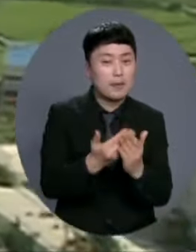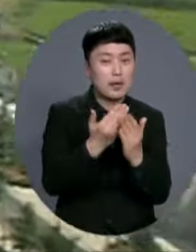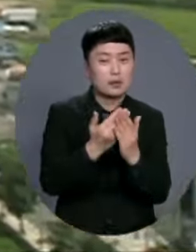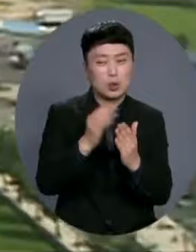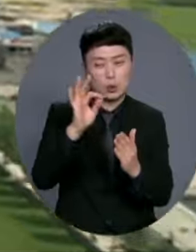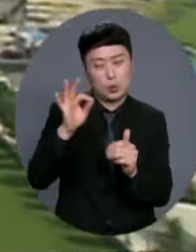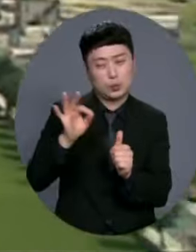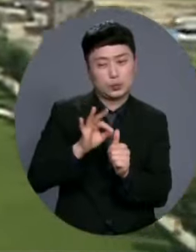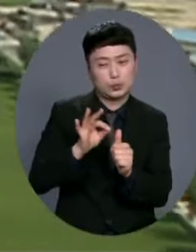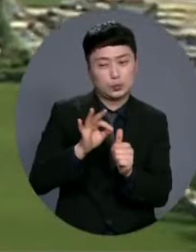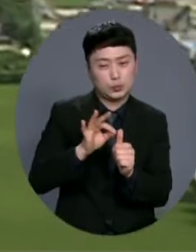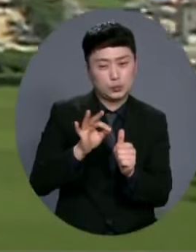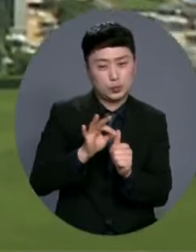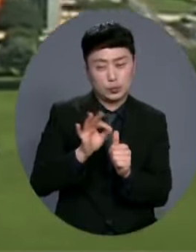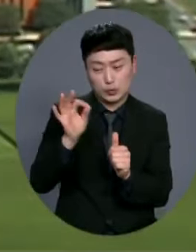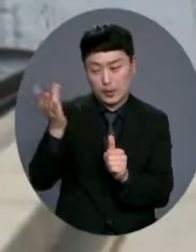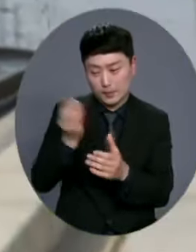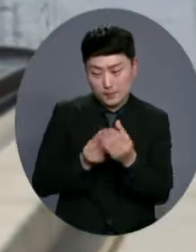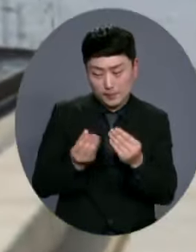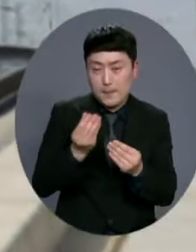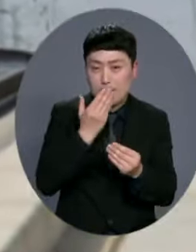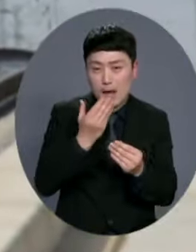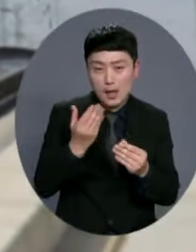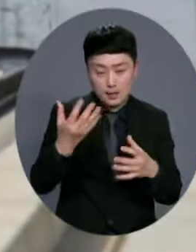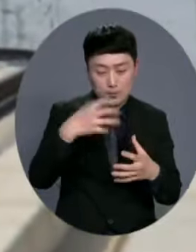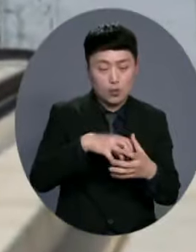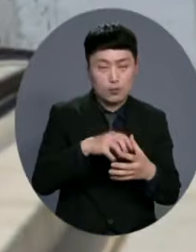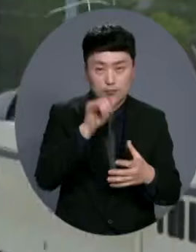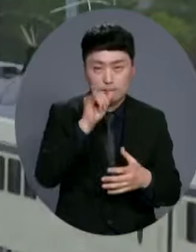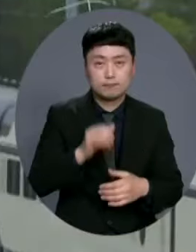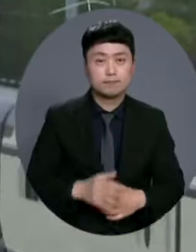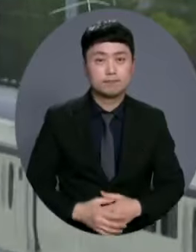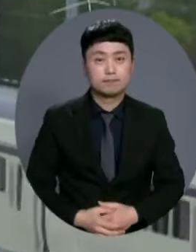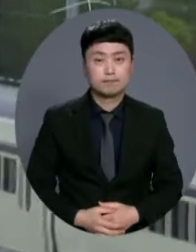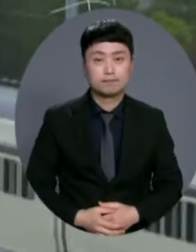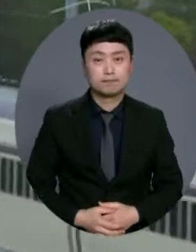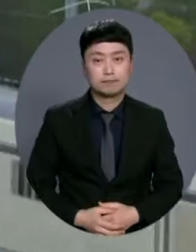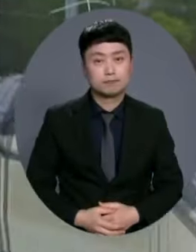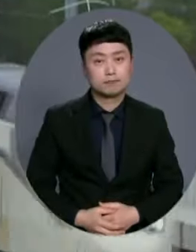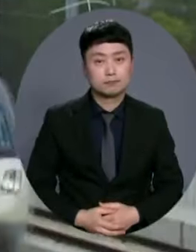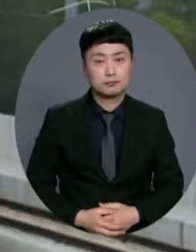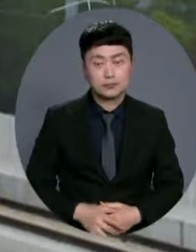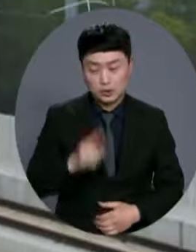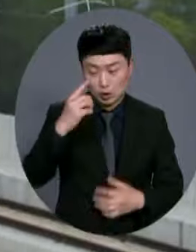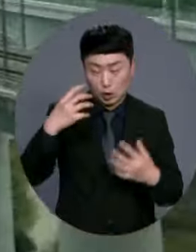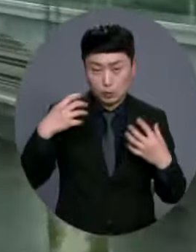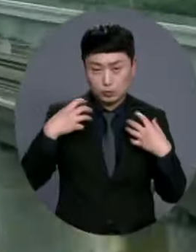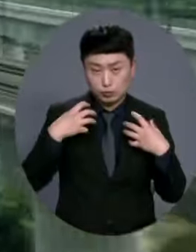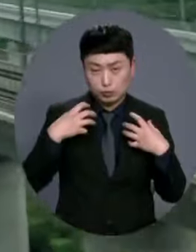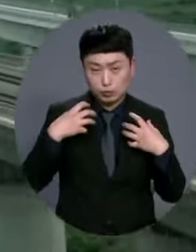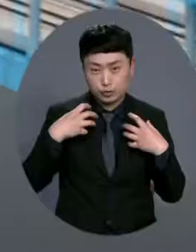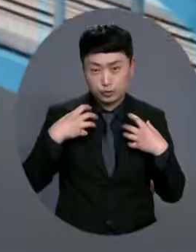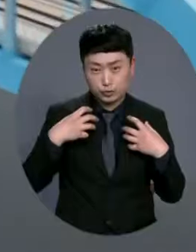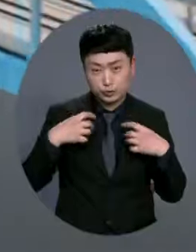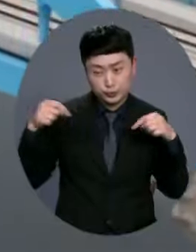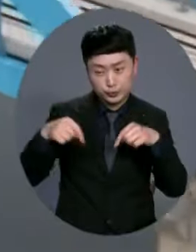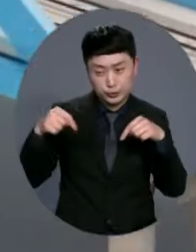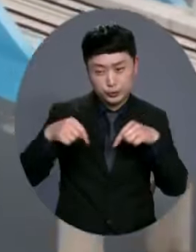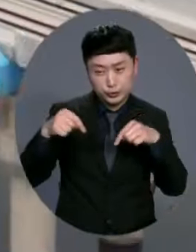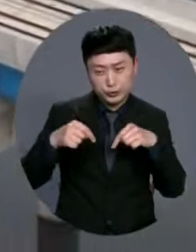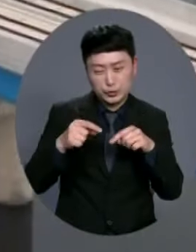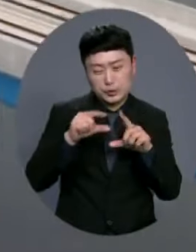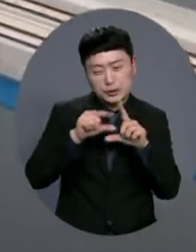비용을 보조하거나 융자할 수 있다는 내용도 담겼습니다. 다만 정부 설득 과정에서 원안이 상당 부분